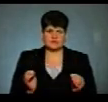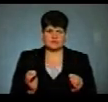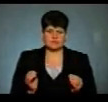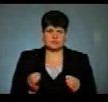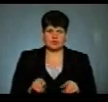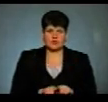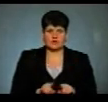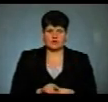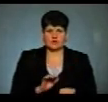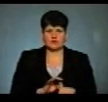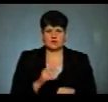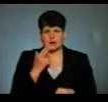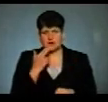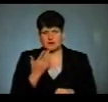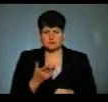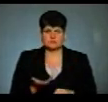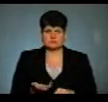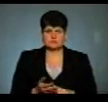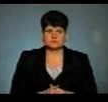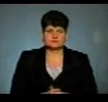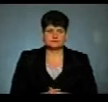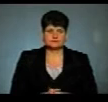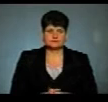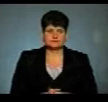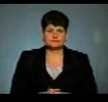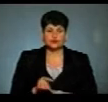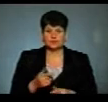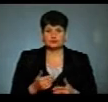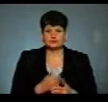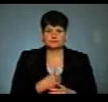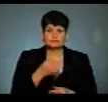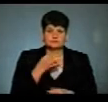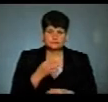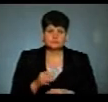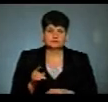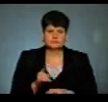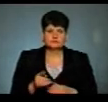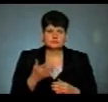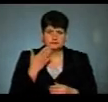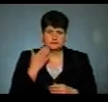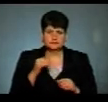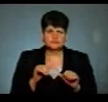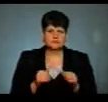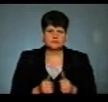грип чи гострі респіраторні захворювання? Ну, мушу сказати, що при легкій формі